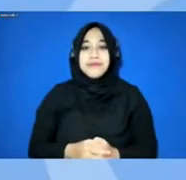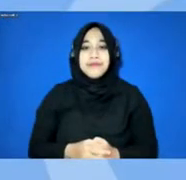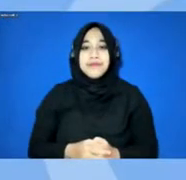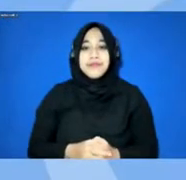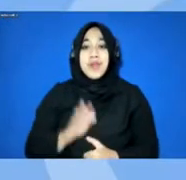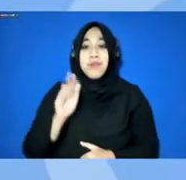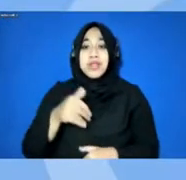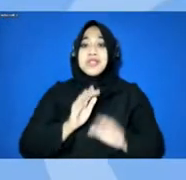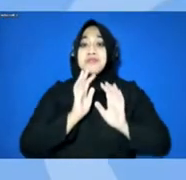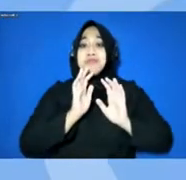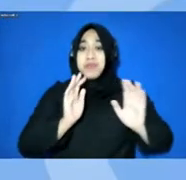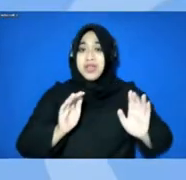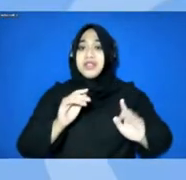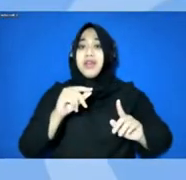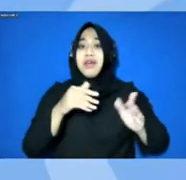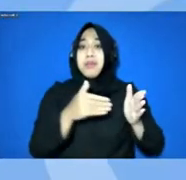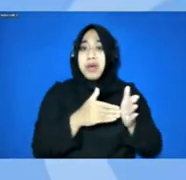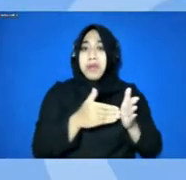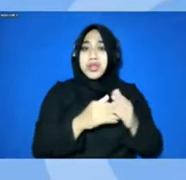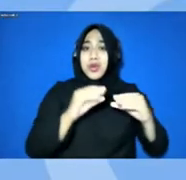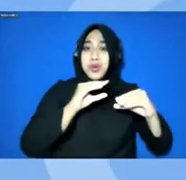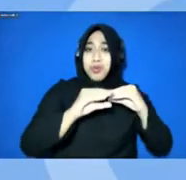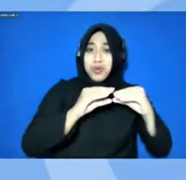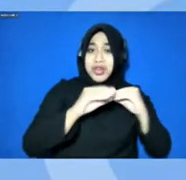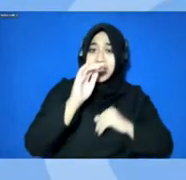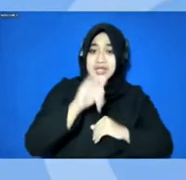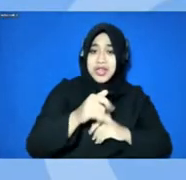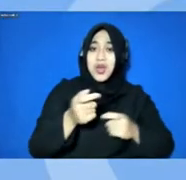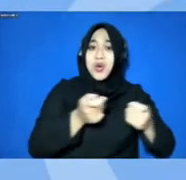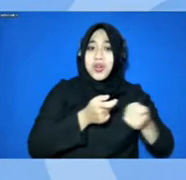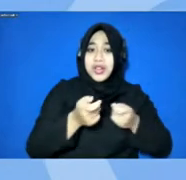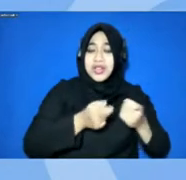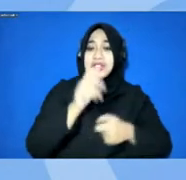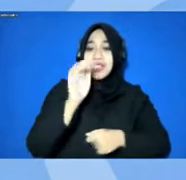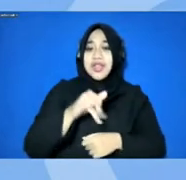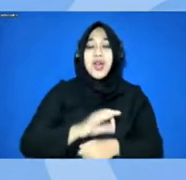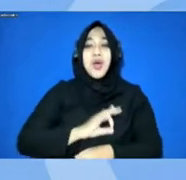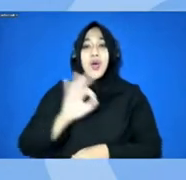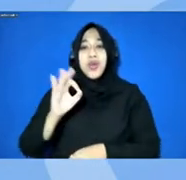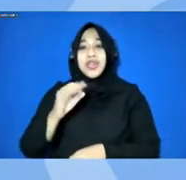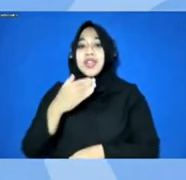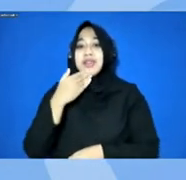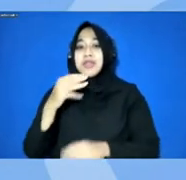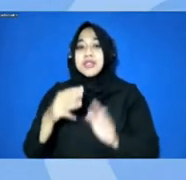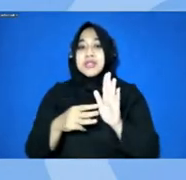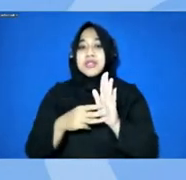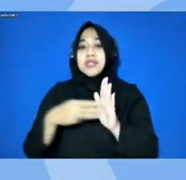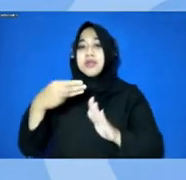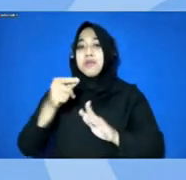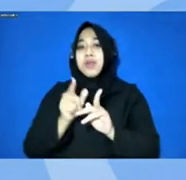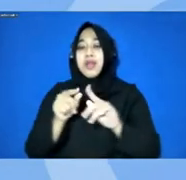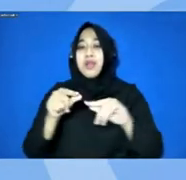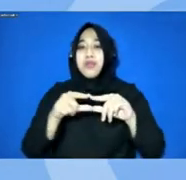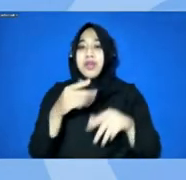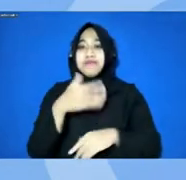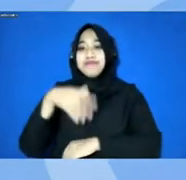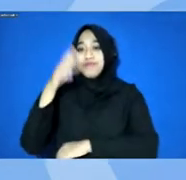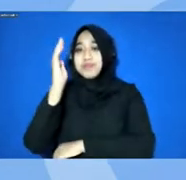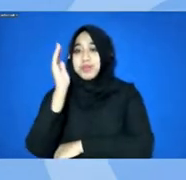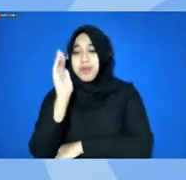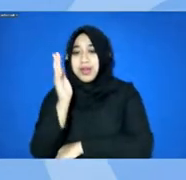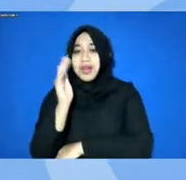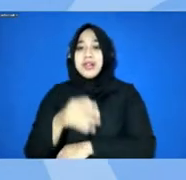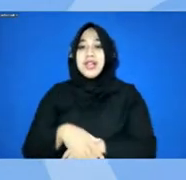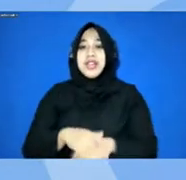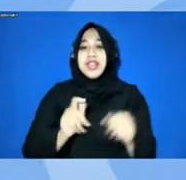Masih banyak ini ya, kendala komunikasi begitu ya, dan koordinasi. Baik, terima kasih untuk Ibu Melva untuk pemaparan dan juga